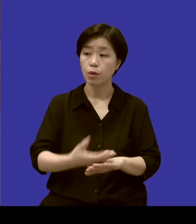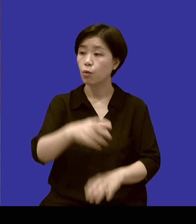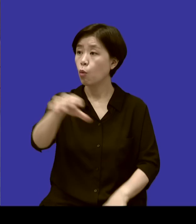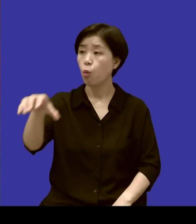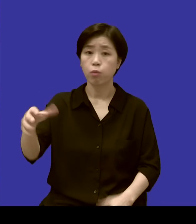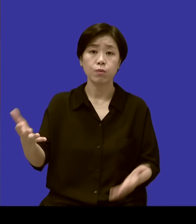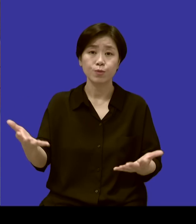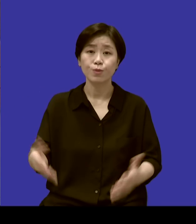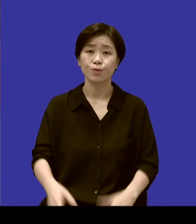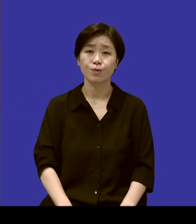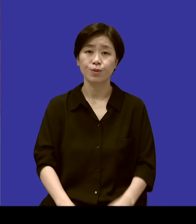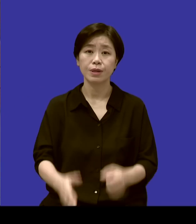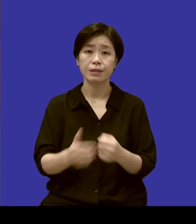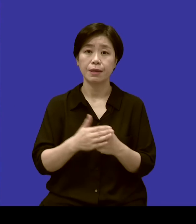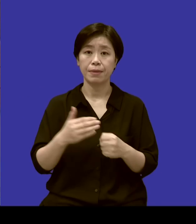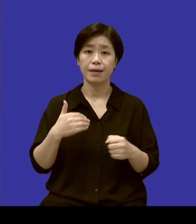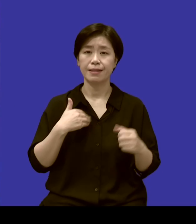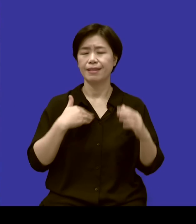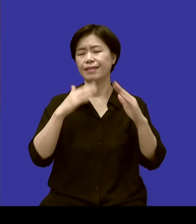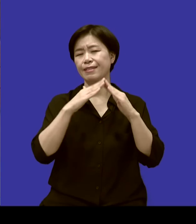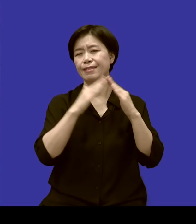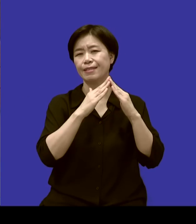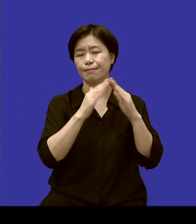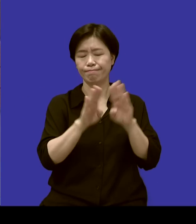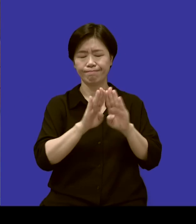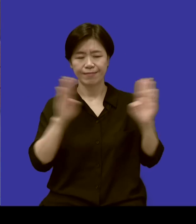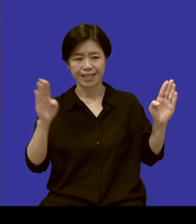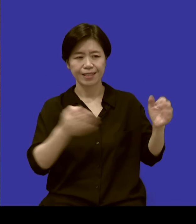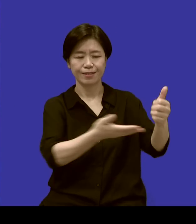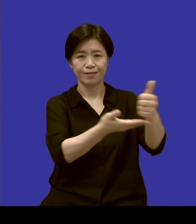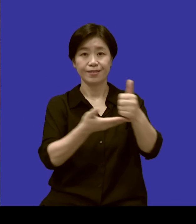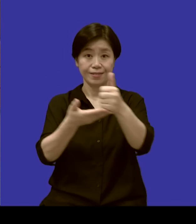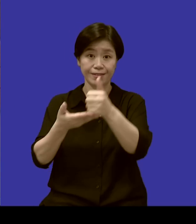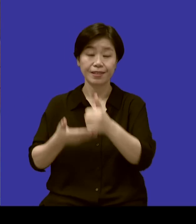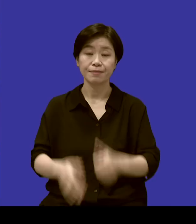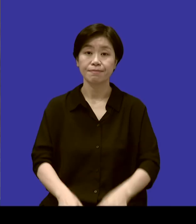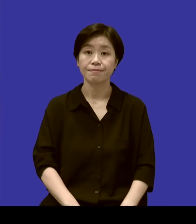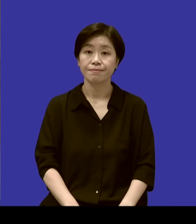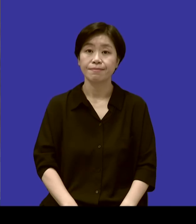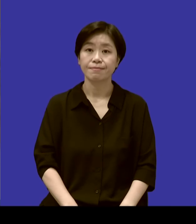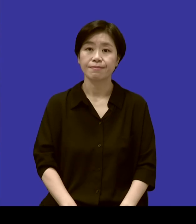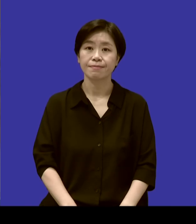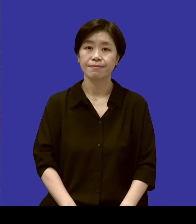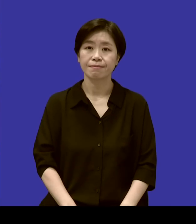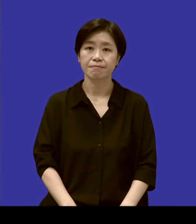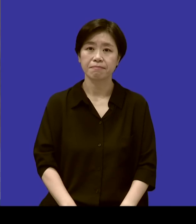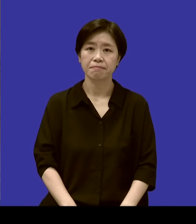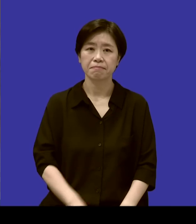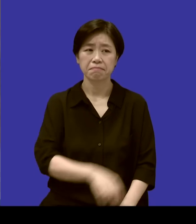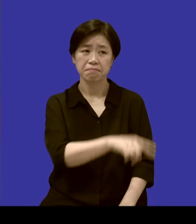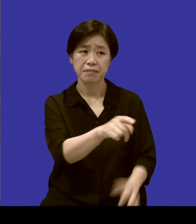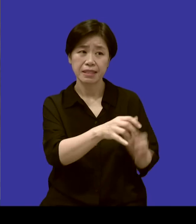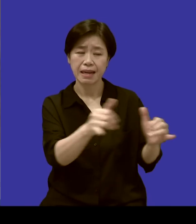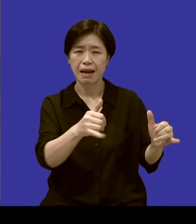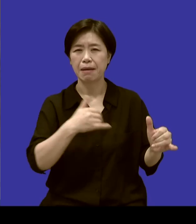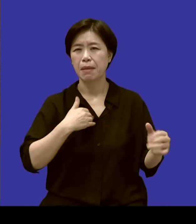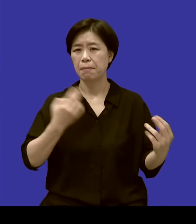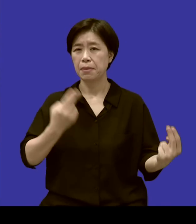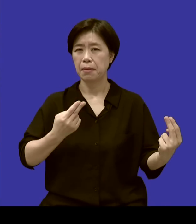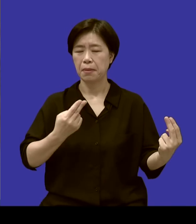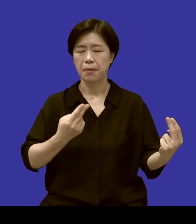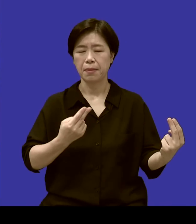없잖아요. 집을 다 초대했어요? 집을 초대했어요. 연예인 집에. 쉽지 초대하니까 처음에는 물론 그 형제들은 나보다 많이 어렸고 예,